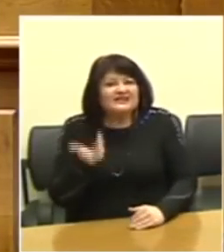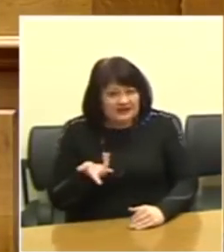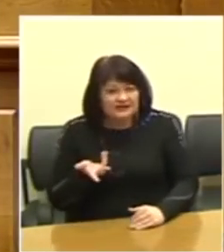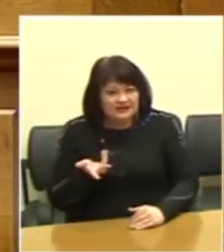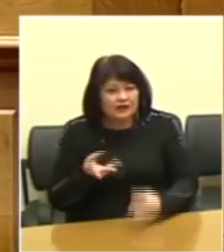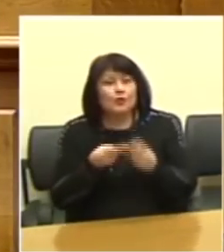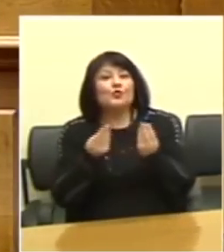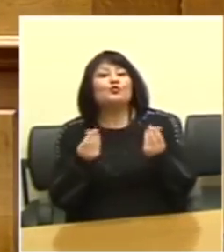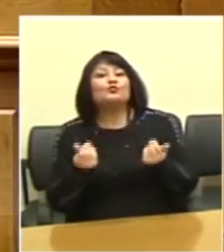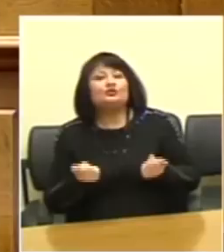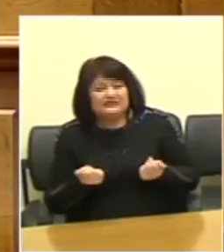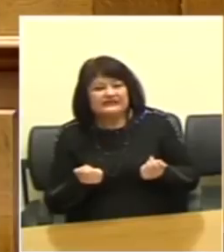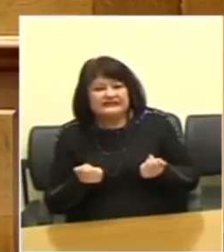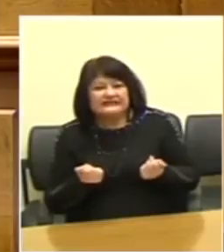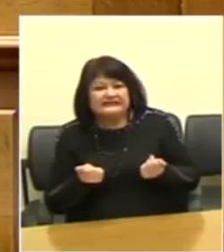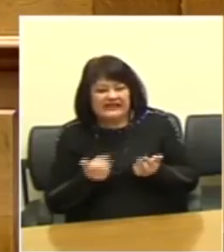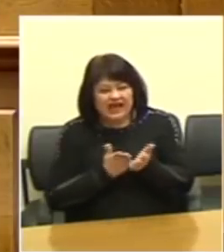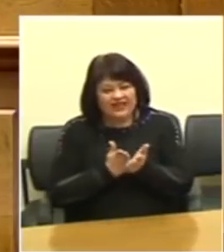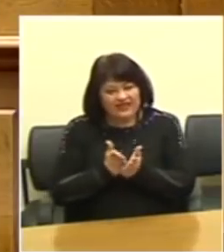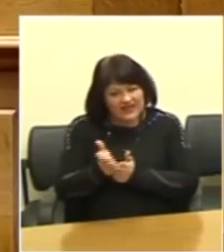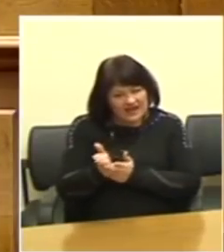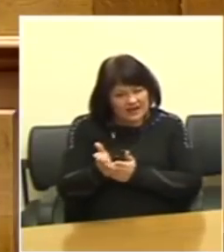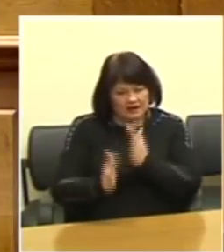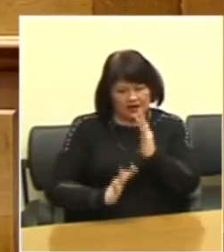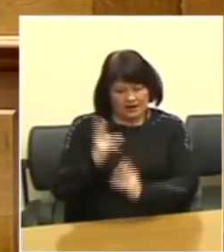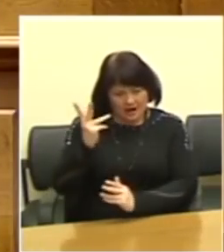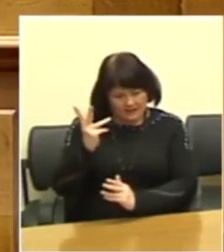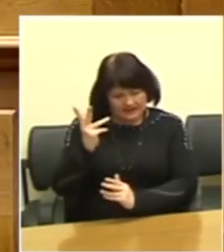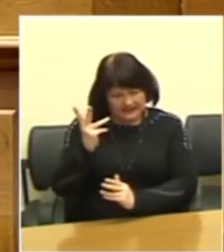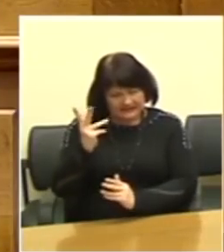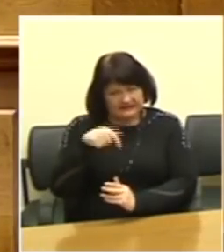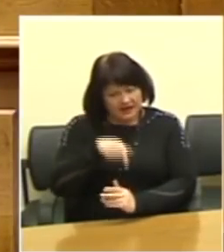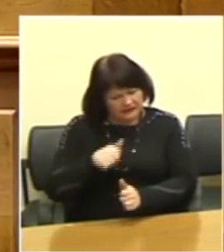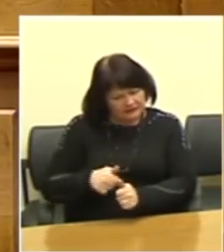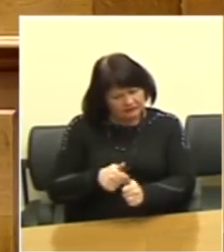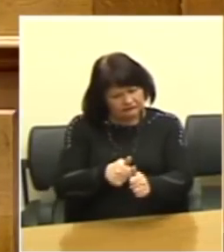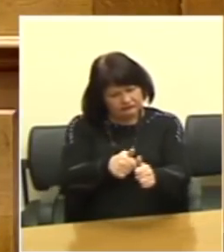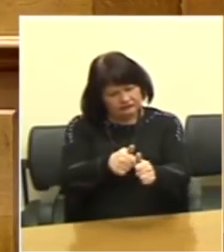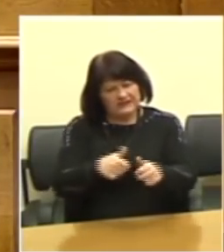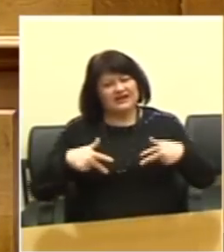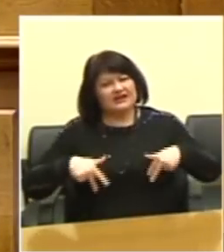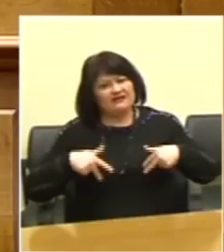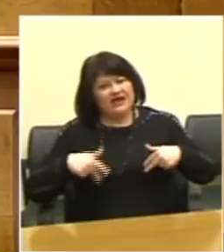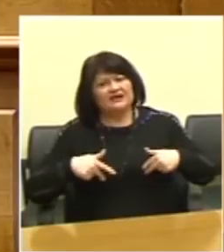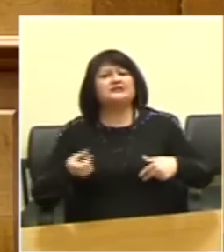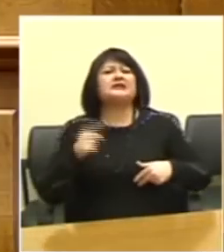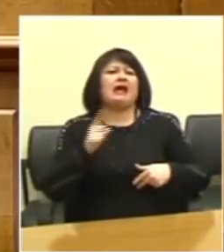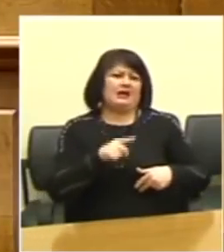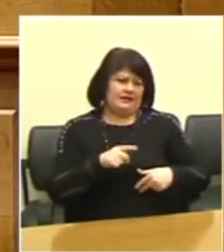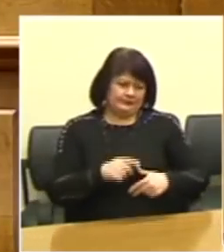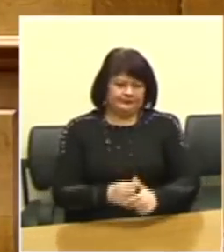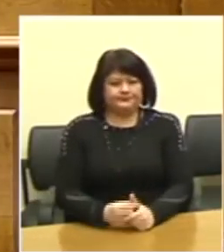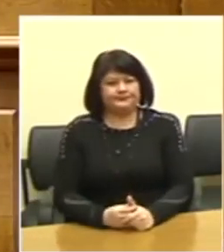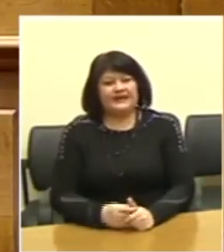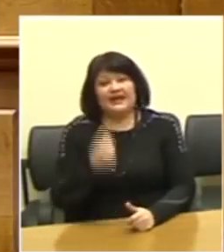η ουσία της δίκαιης ανάπτυξης, πίσω από την οποία στοιχίζονται και η κυβέρνηση και άλλα κόμματα.